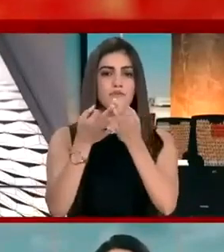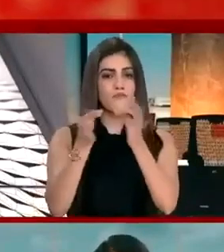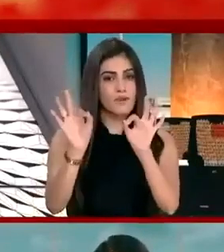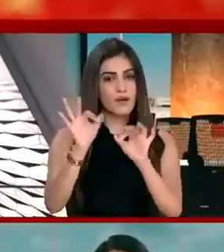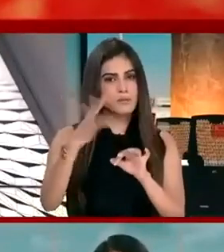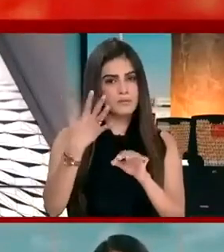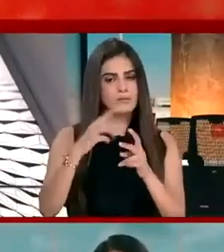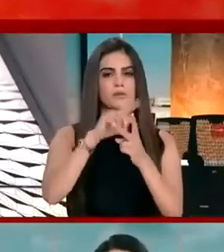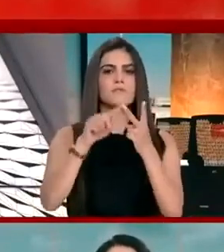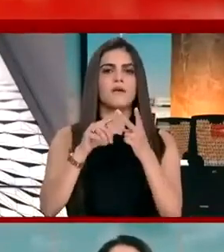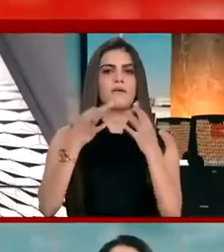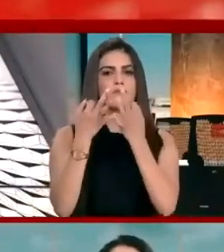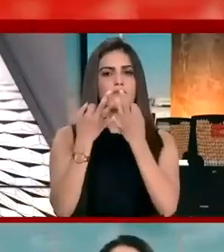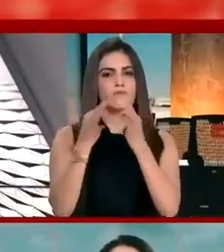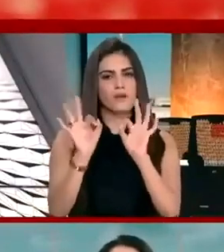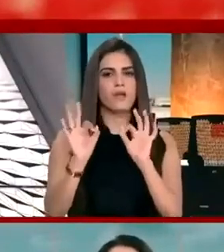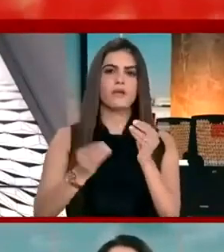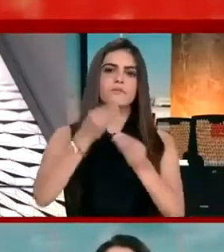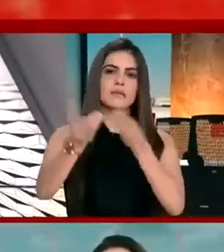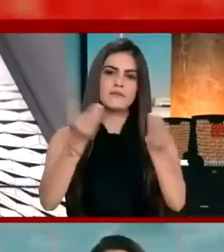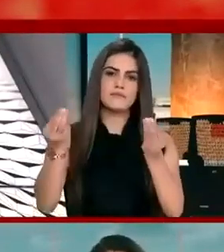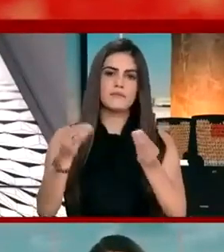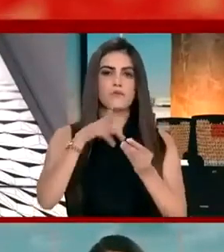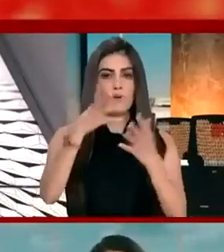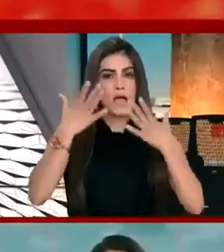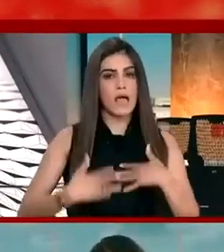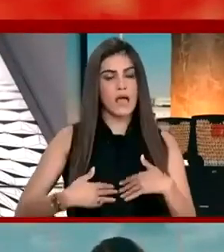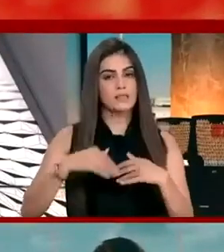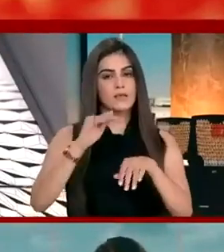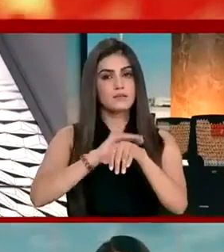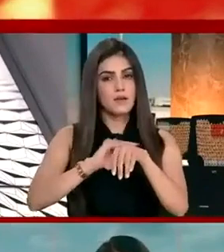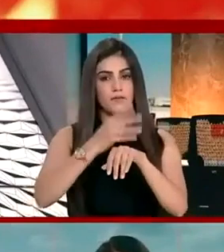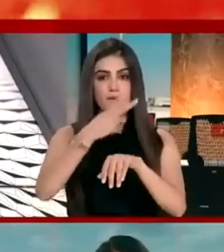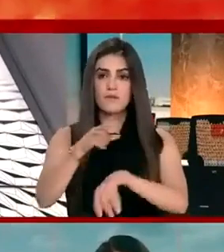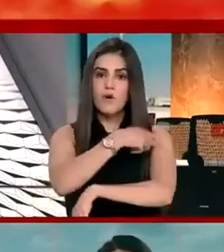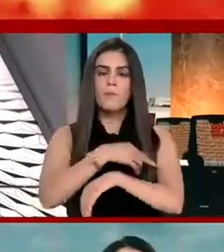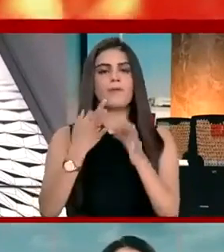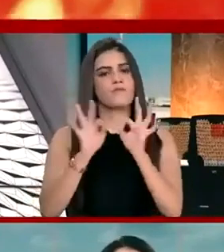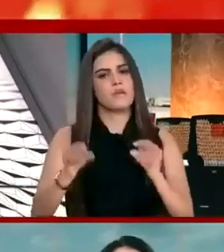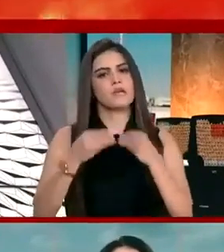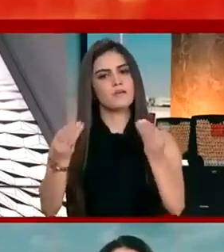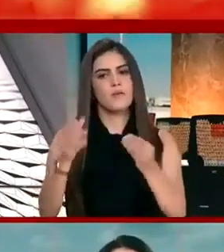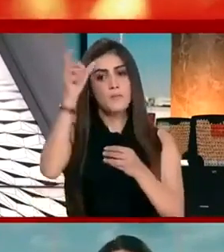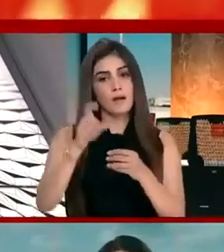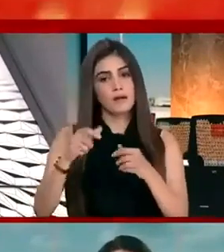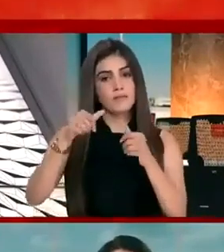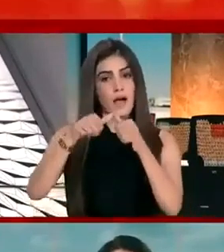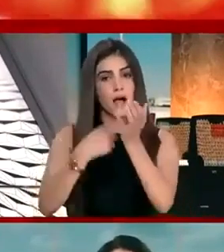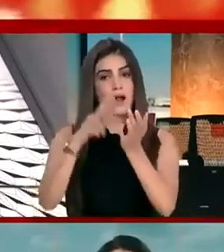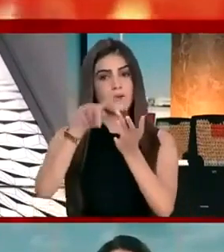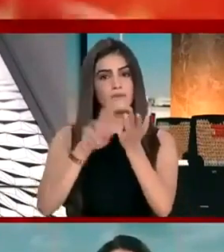इलाज में पंजाब के लोगों से स्वास्थ्य सेवाओं की गारंटी के स्वास्थ्य